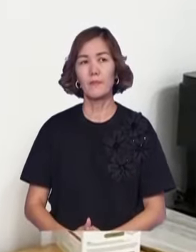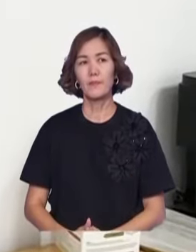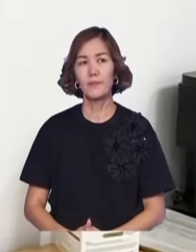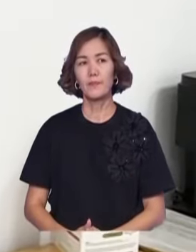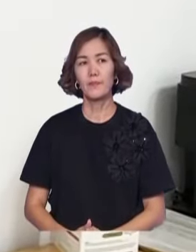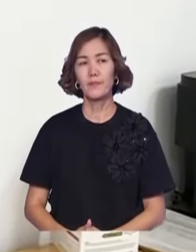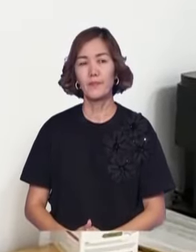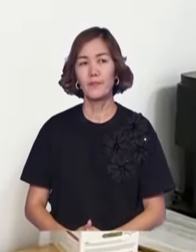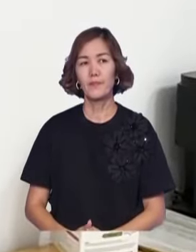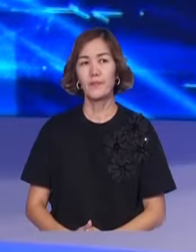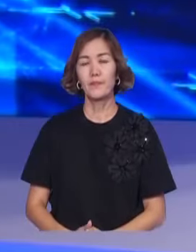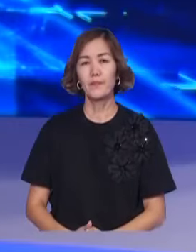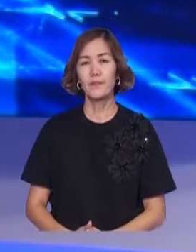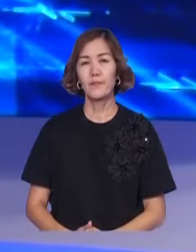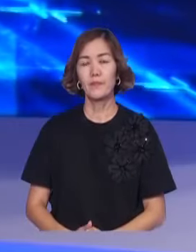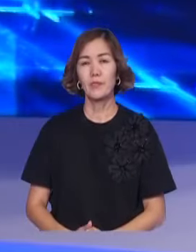қаралу өткізіледі.